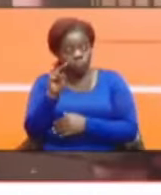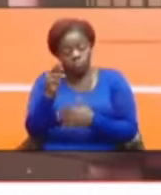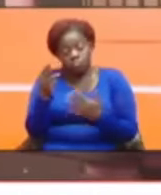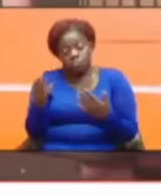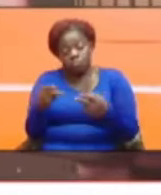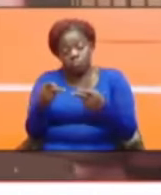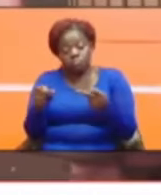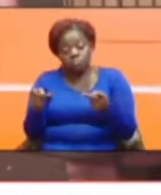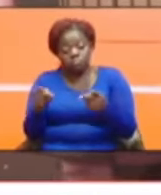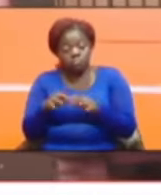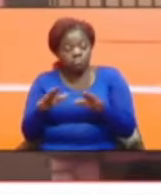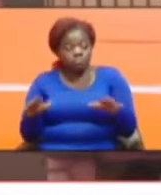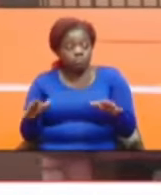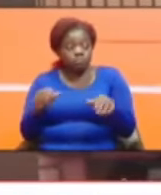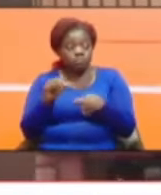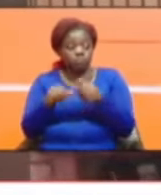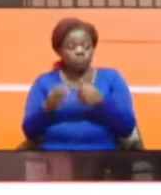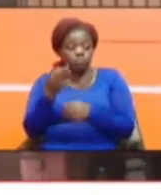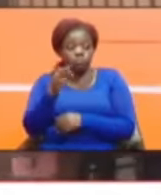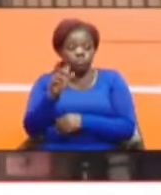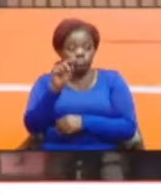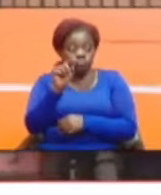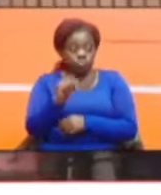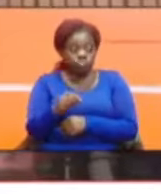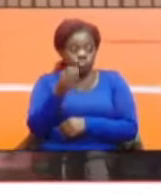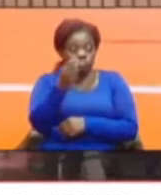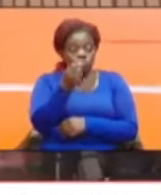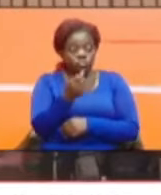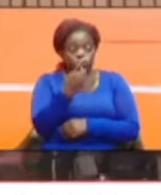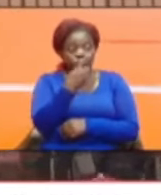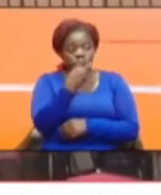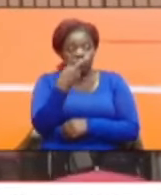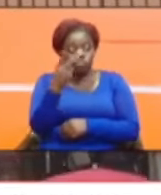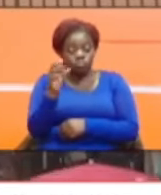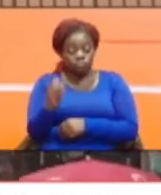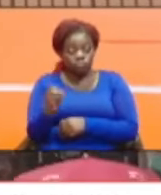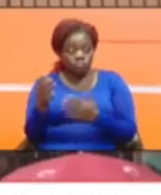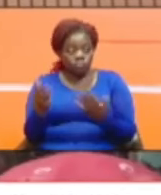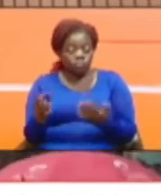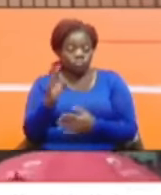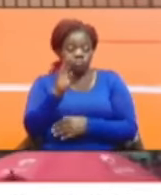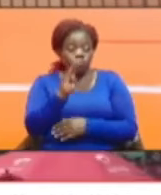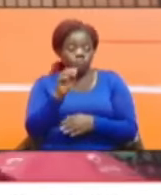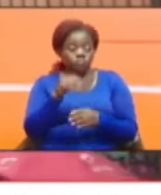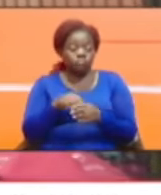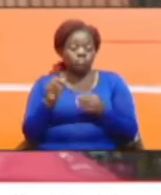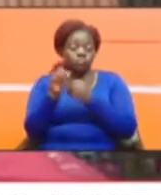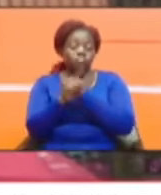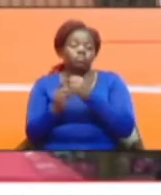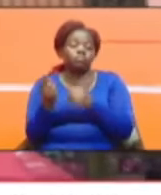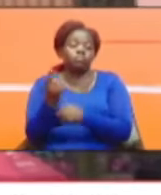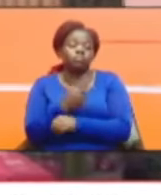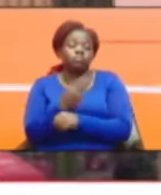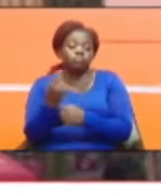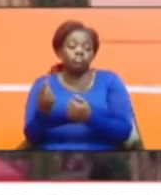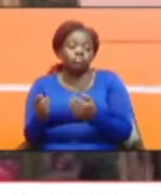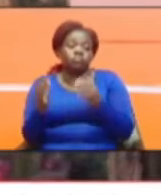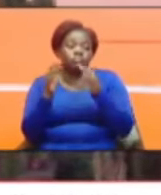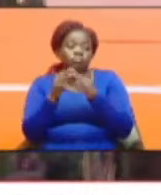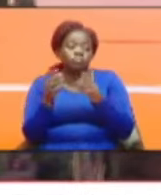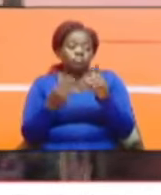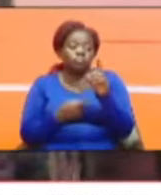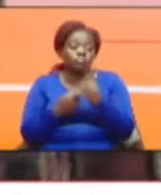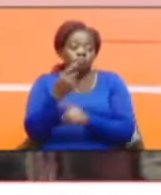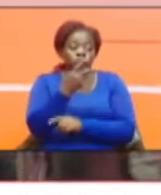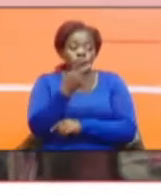Poloti eriko embeteza eriko bugazi bwa futi nkaaga ku 12 ku kyalo Maganjo B mu disitulikiti wa Kiso nga liriko ennyumba